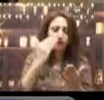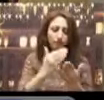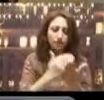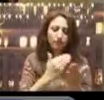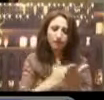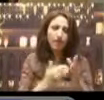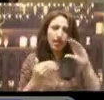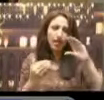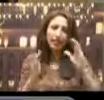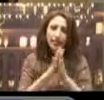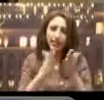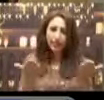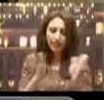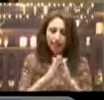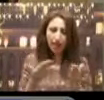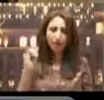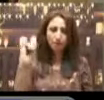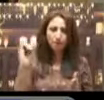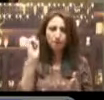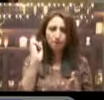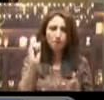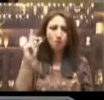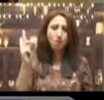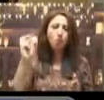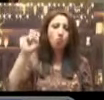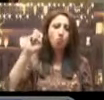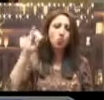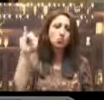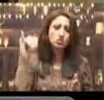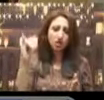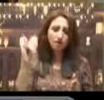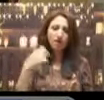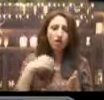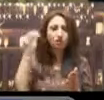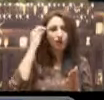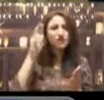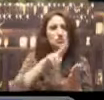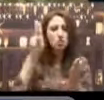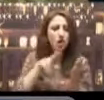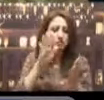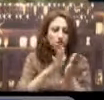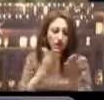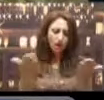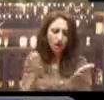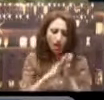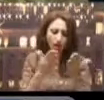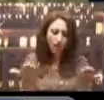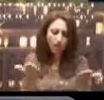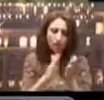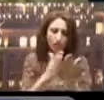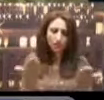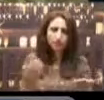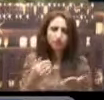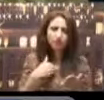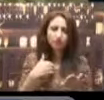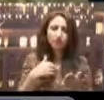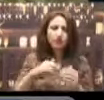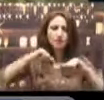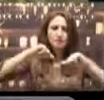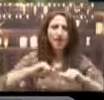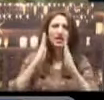كان للدكتور مصطفى محمود الله يرحمه، وكان بيتكلم عن، كان فيهم في الاول كده كام سؤال، وكنت واقف في مكتبه وفتحت لقيت